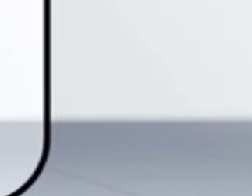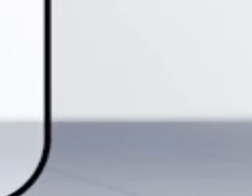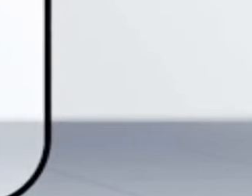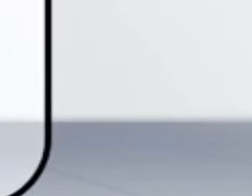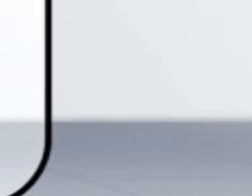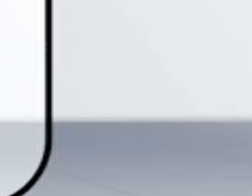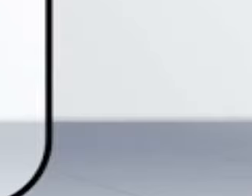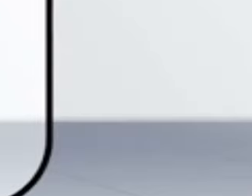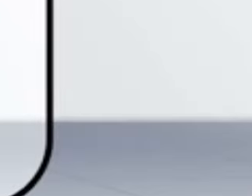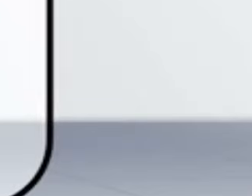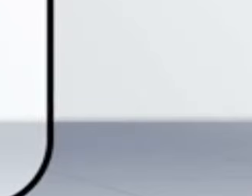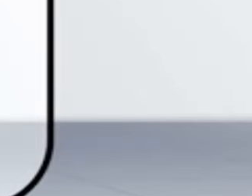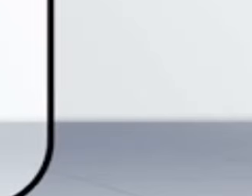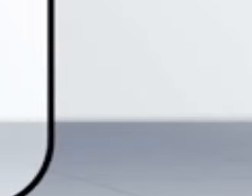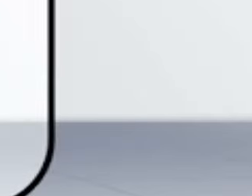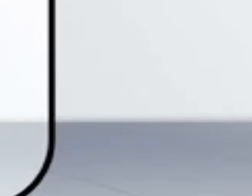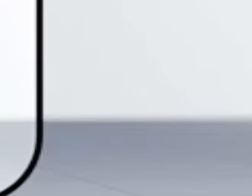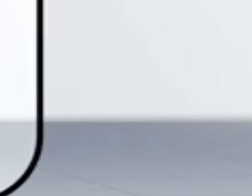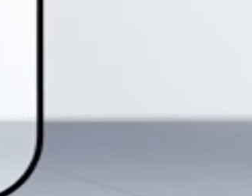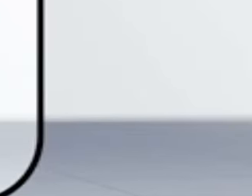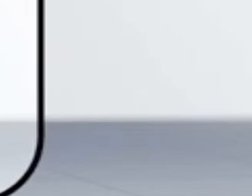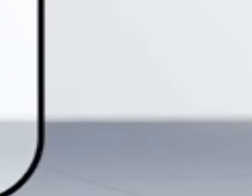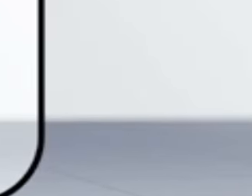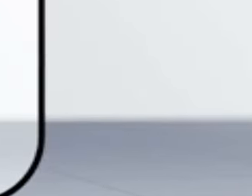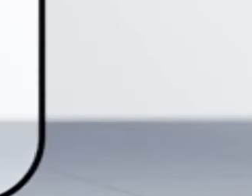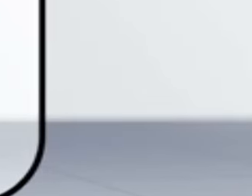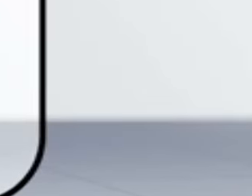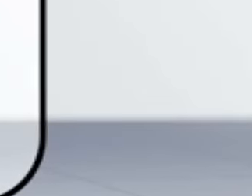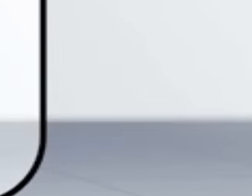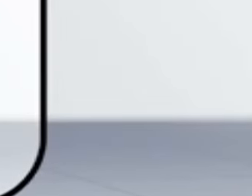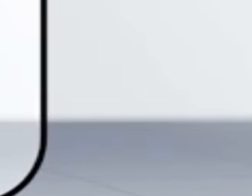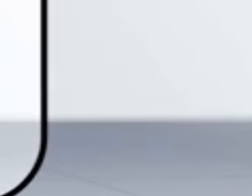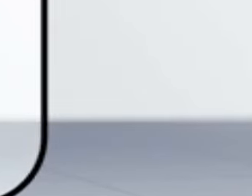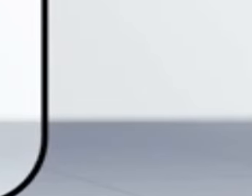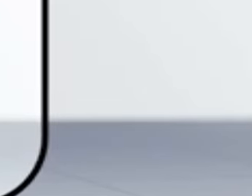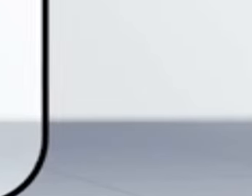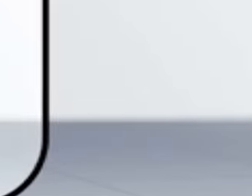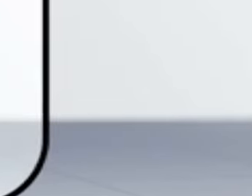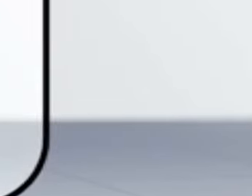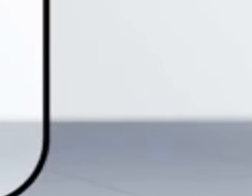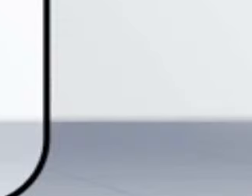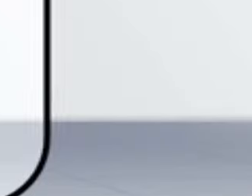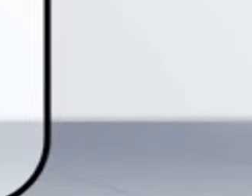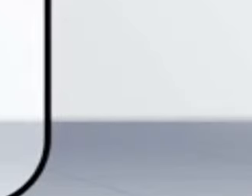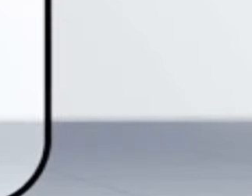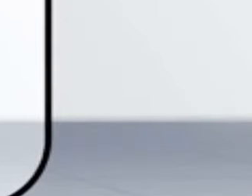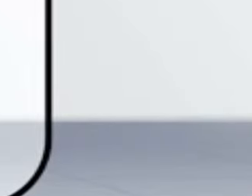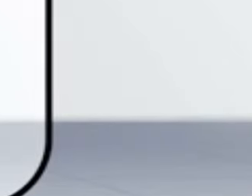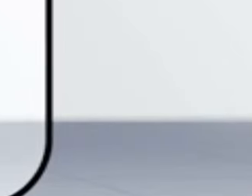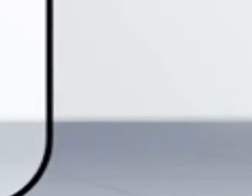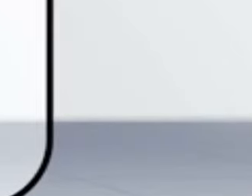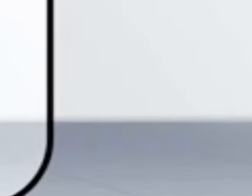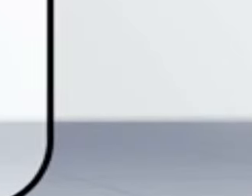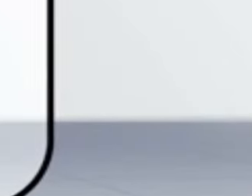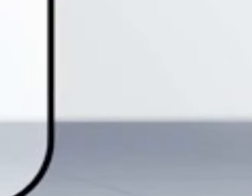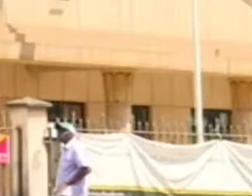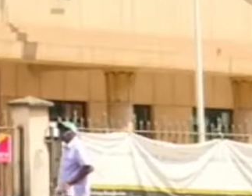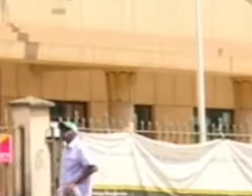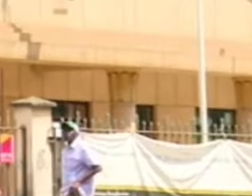kuwa utovu wa nidhamu, utovu wa maadili na kwenda kinyume na sheria na kanuni za JSC. Mwisho wa